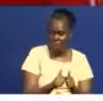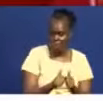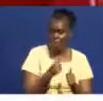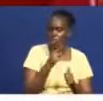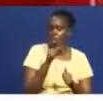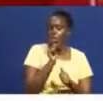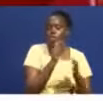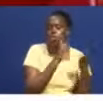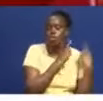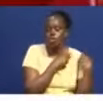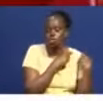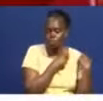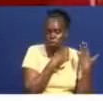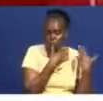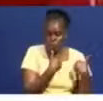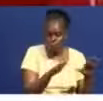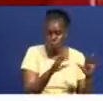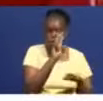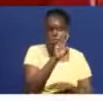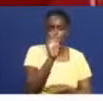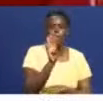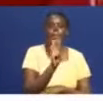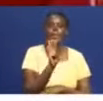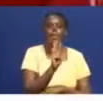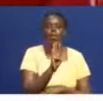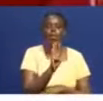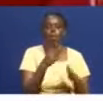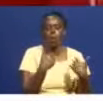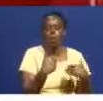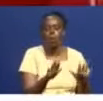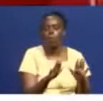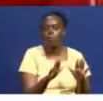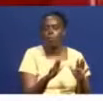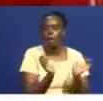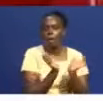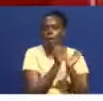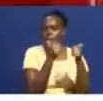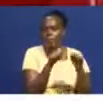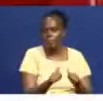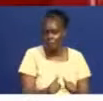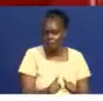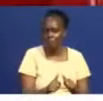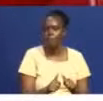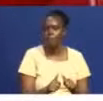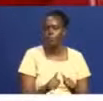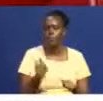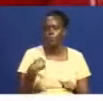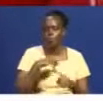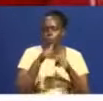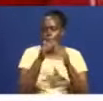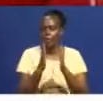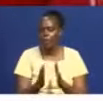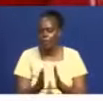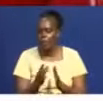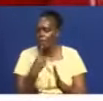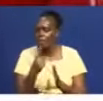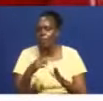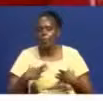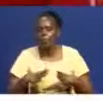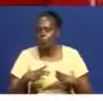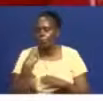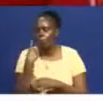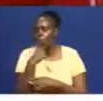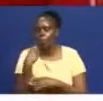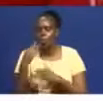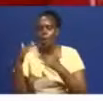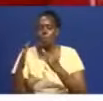huyu ndio alikuwa sababu ya kupotea kwa mabilioni yale ya pesa. Je, sisi kama viongozi tunawaambia nini wale